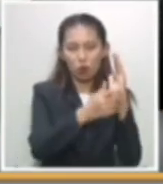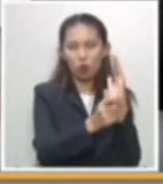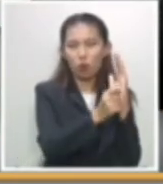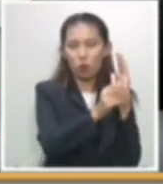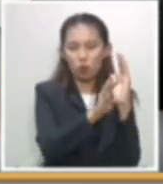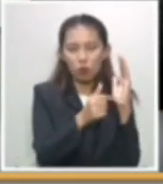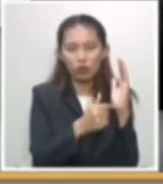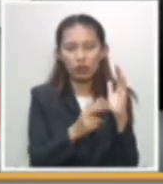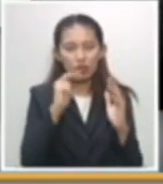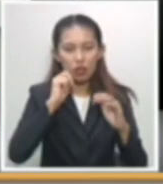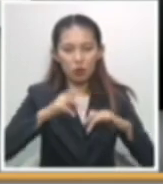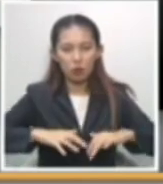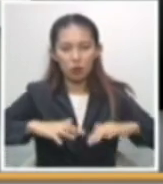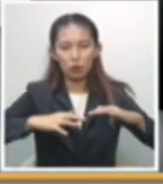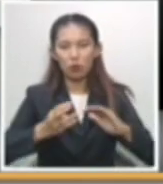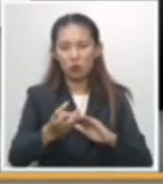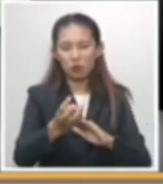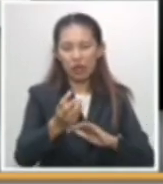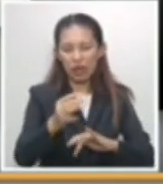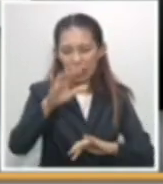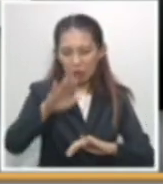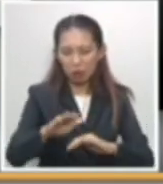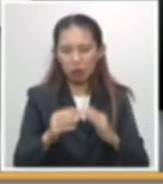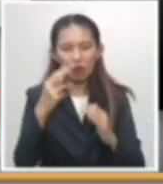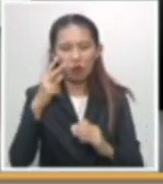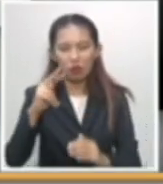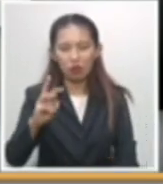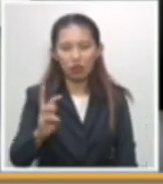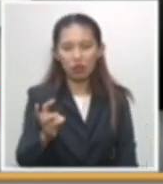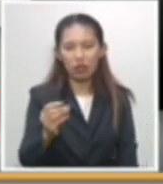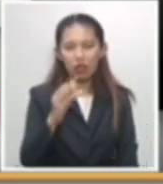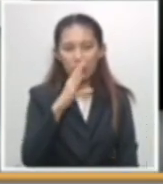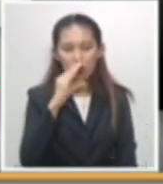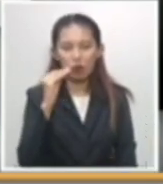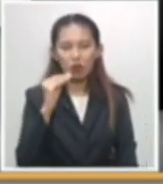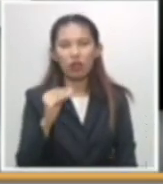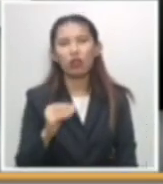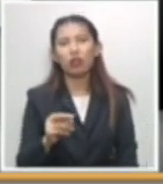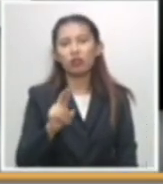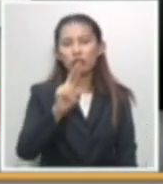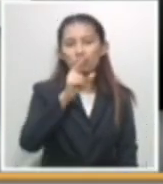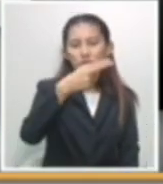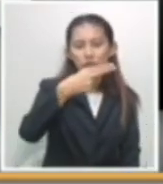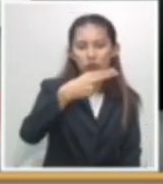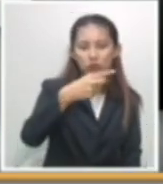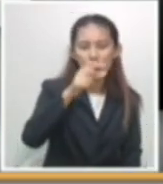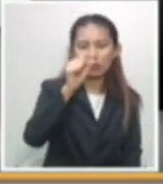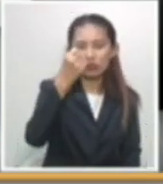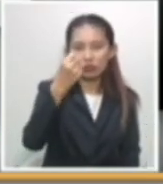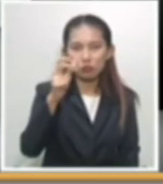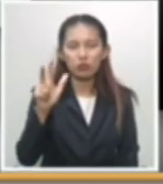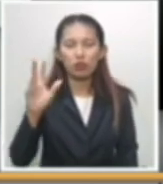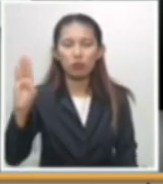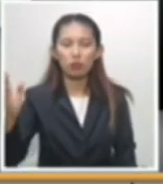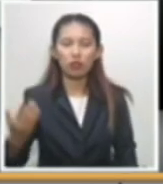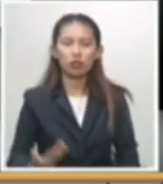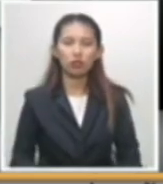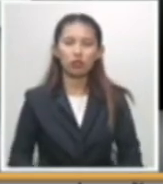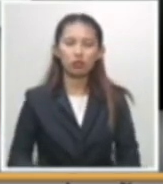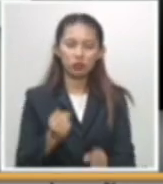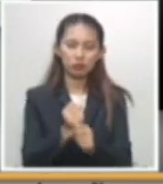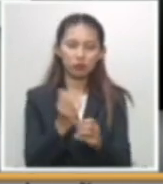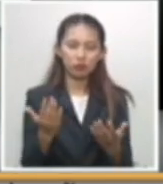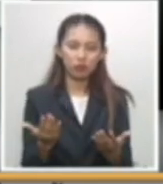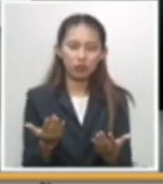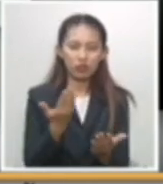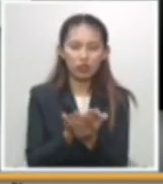ะข้าวน้อยนะหอมมะลิเพิ่งออกเมื่อเช้ายังได้13,000คือ13บาทและไอ้เงินที่จะจ่ายไ